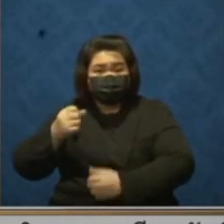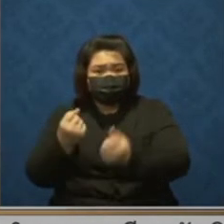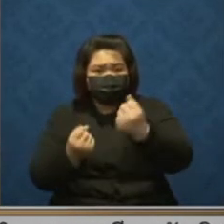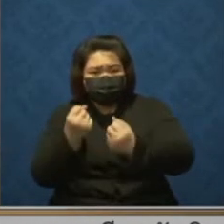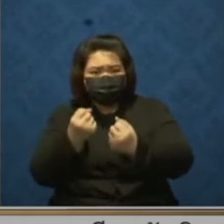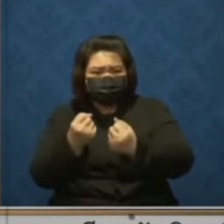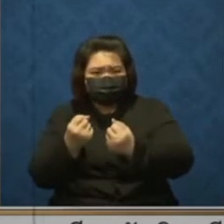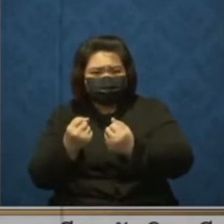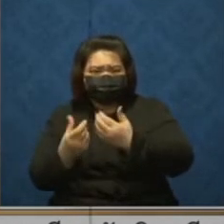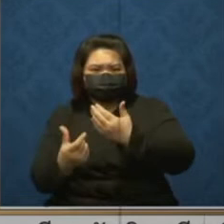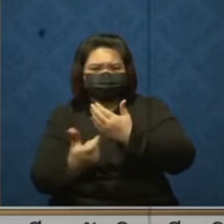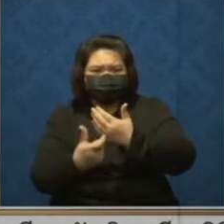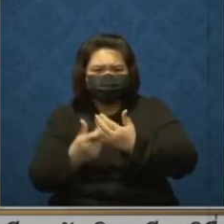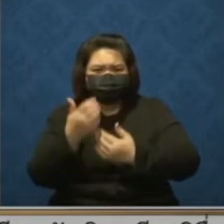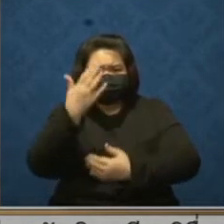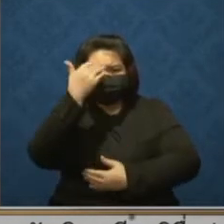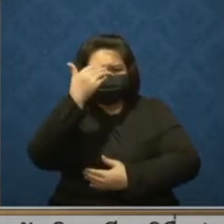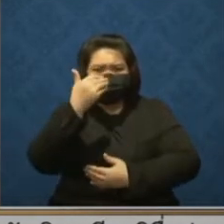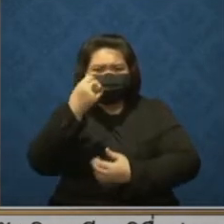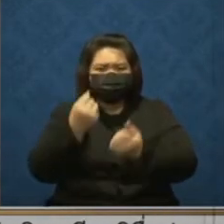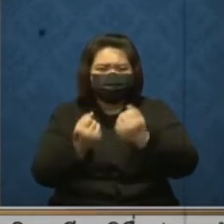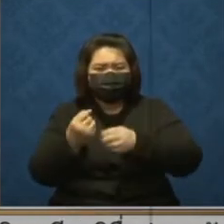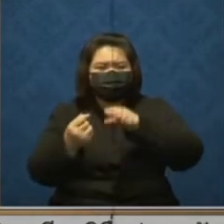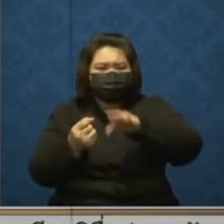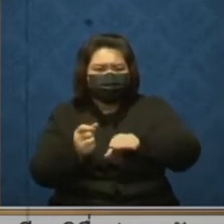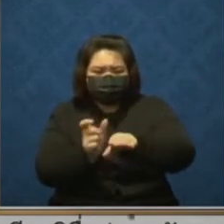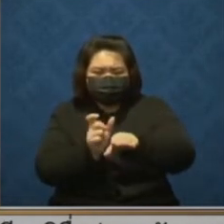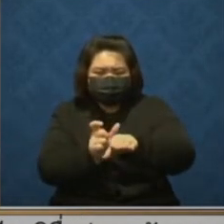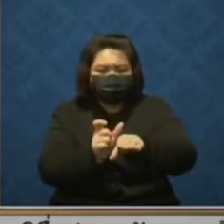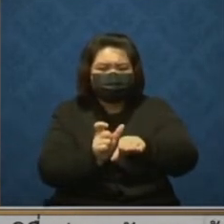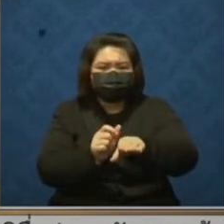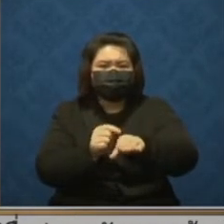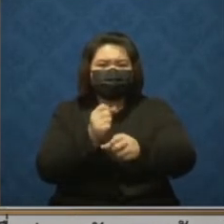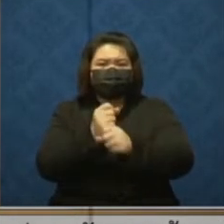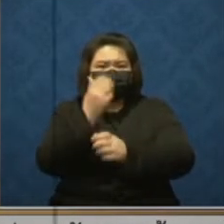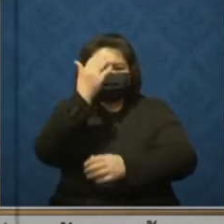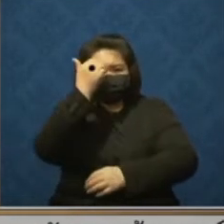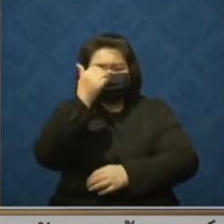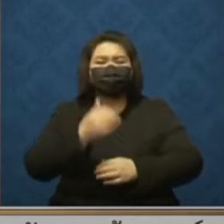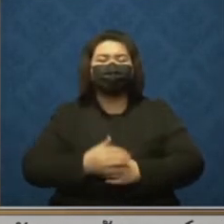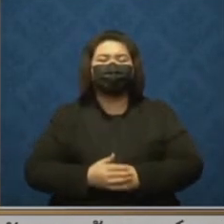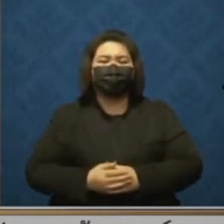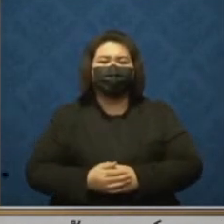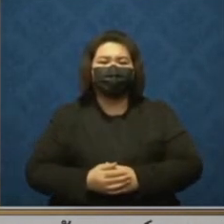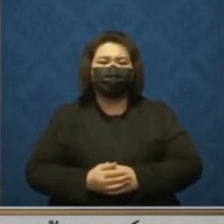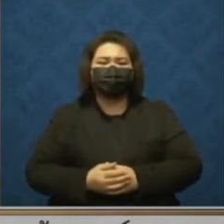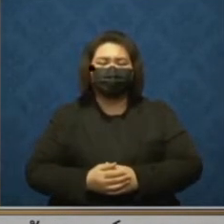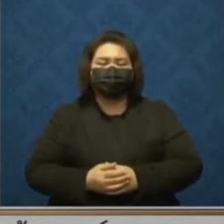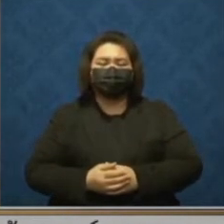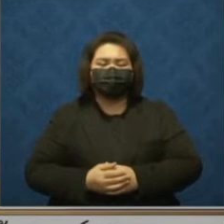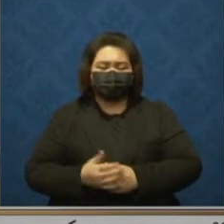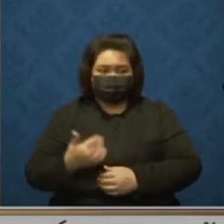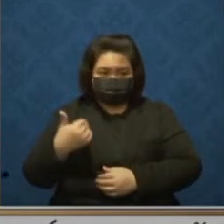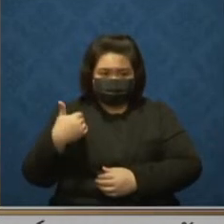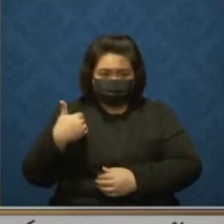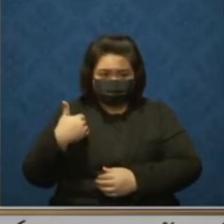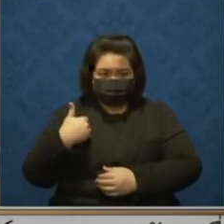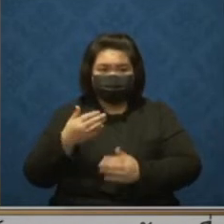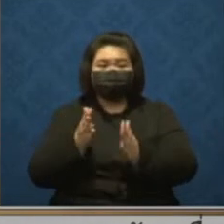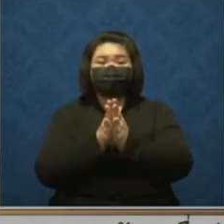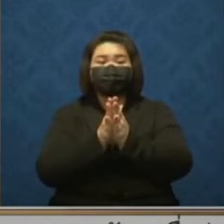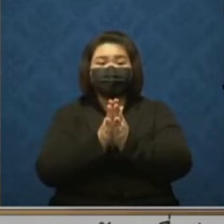ไปเพื่ออะไรครับอ่าแต่ต้องสับได้นะครับยังมีกรณีนี้ก็ต้องประธานครับเป็นหนังสือนะครับที่